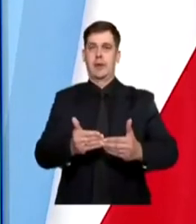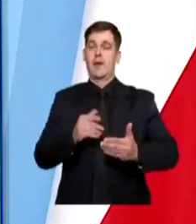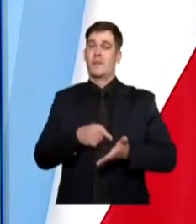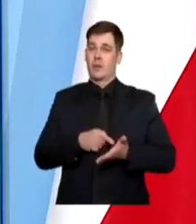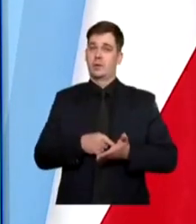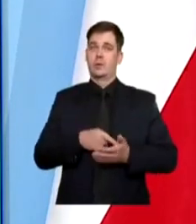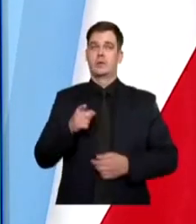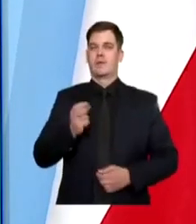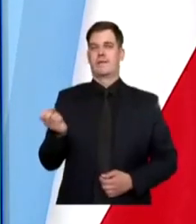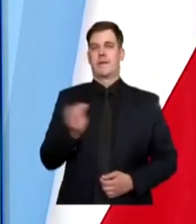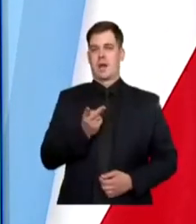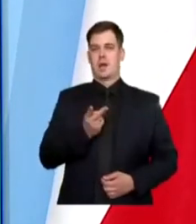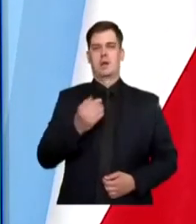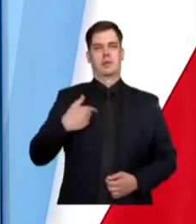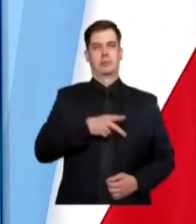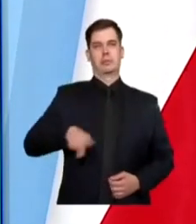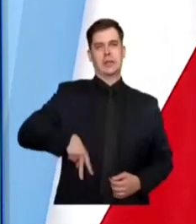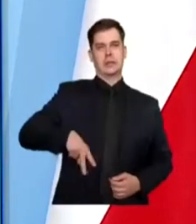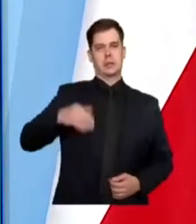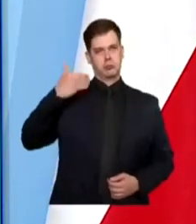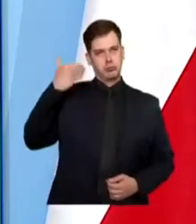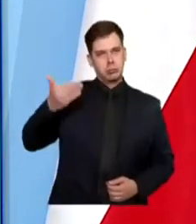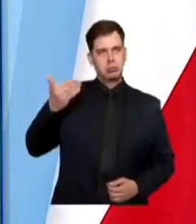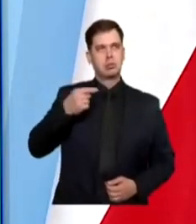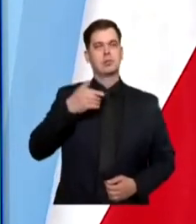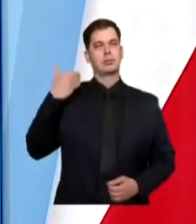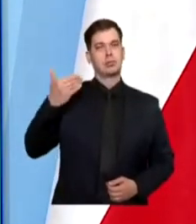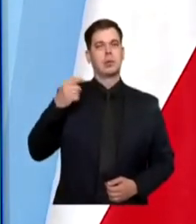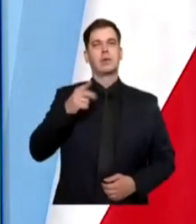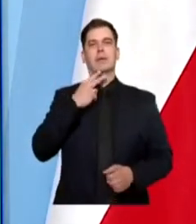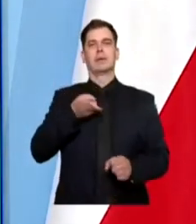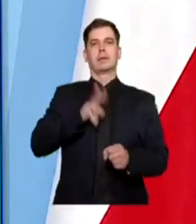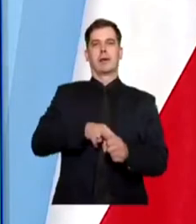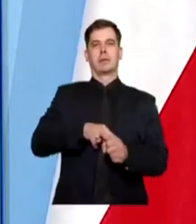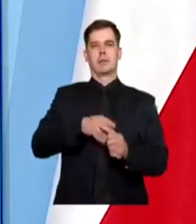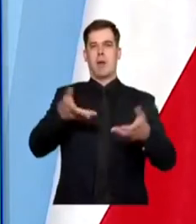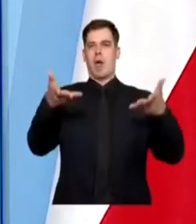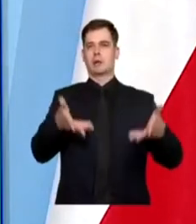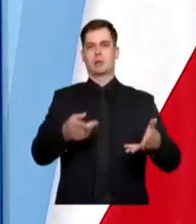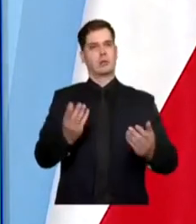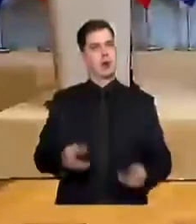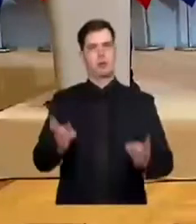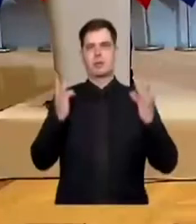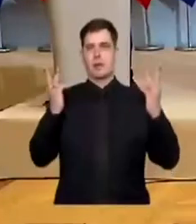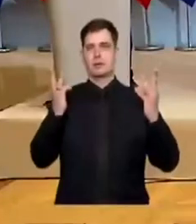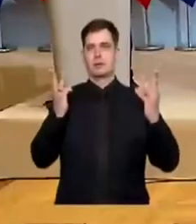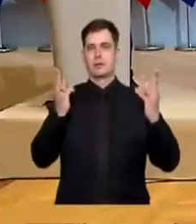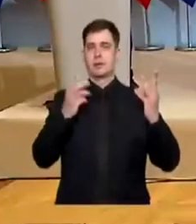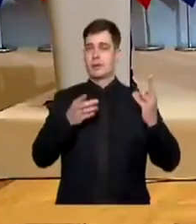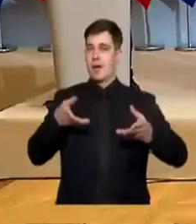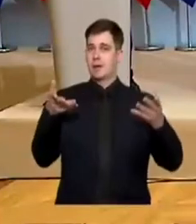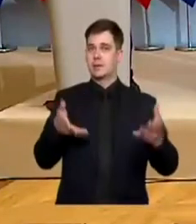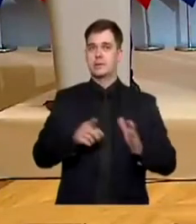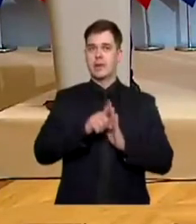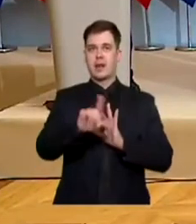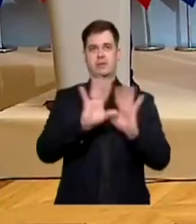tutaj panowie ministrowie zakomunikowali o terminach egzaminów, niezwykle ważnych egzaminów, bo te egzaminy